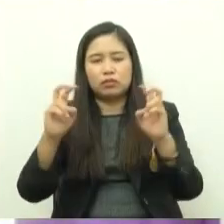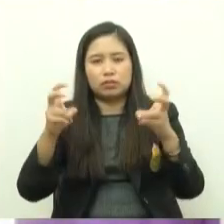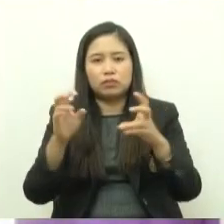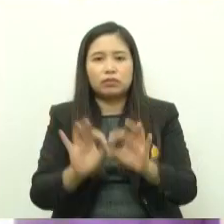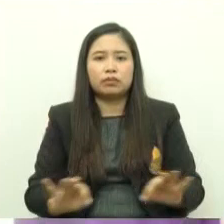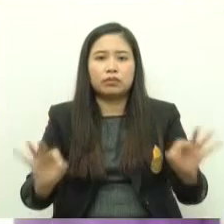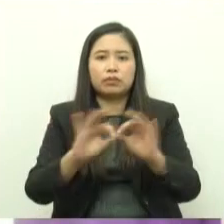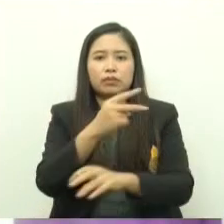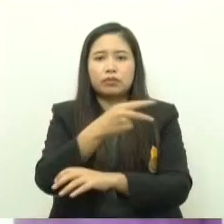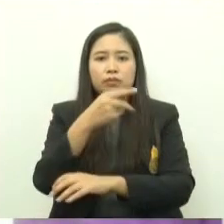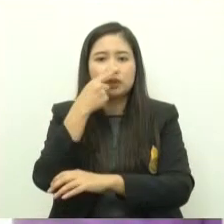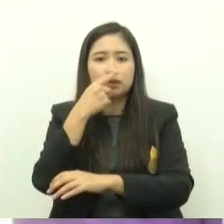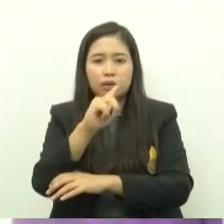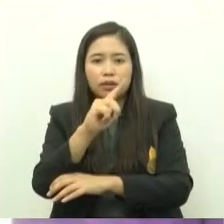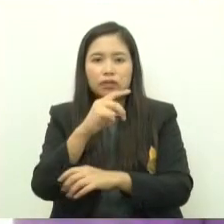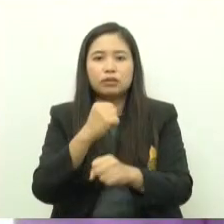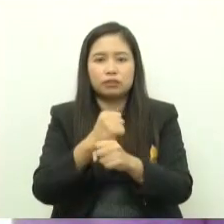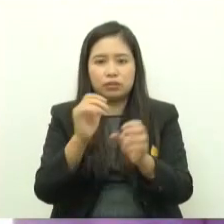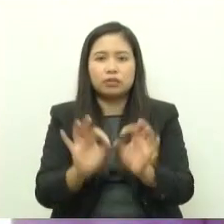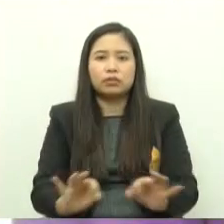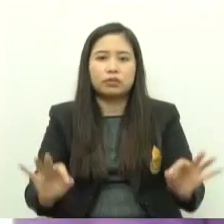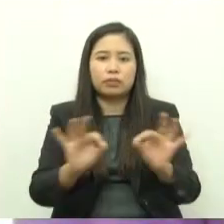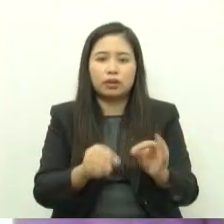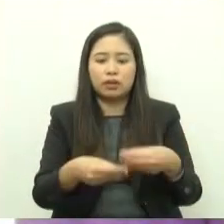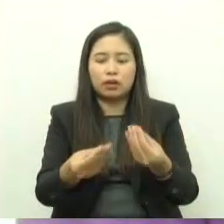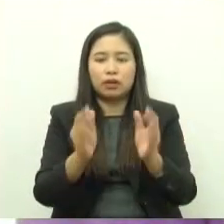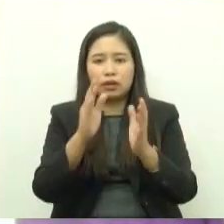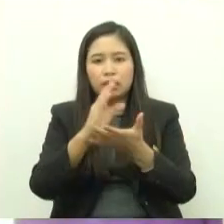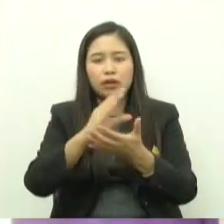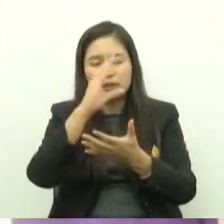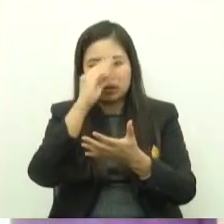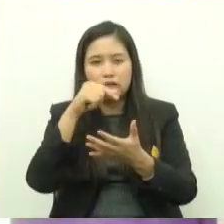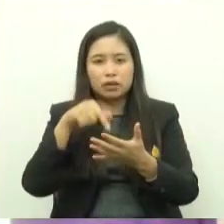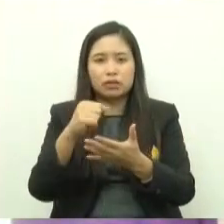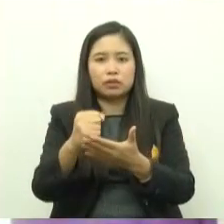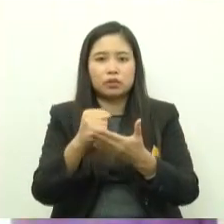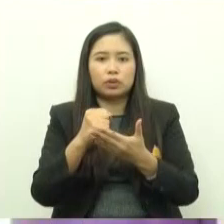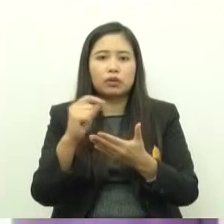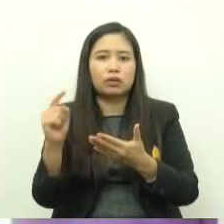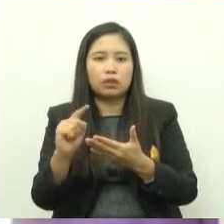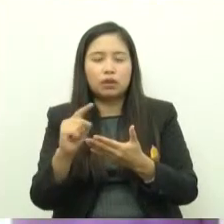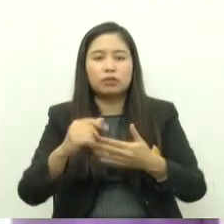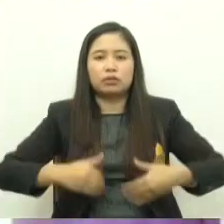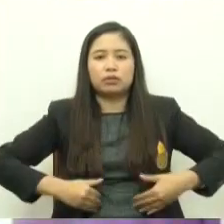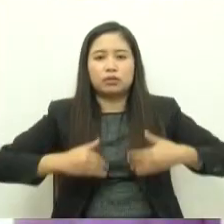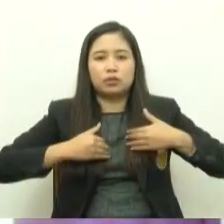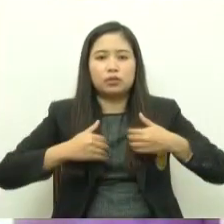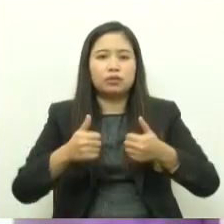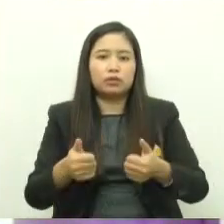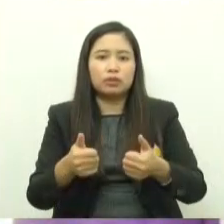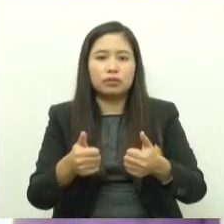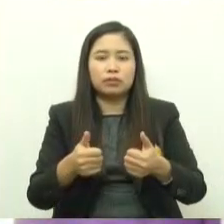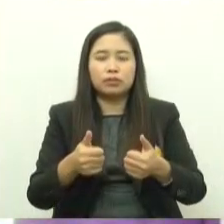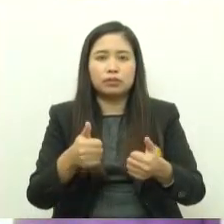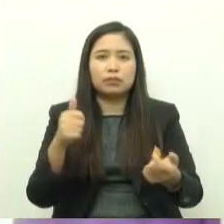สุดที่จะใช้อ่าทำให้เค้าเนี่ยติดอาวุธให้เค้าในการที่จะดำรงชีวิตได้นะคะโดยเฉพาะ